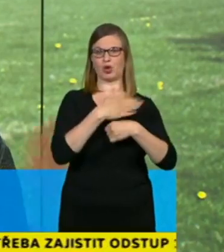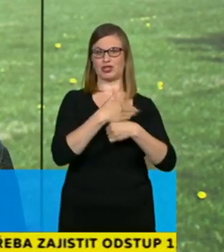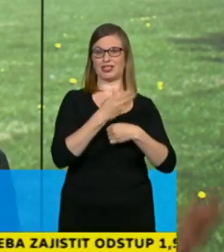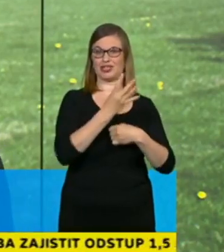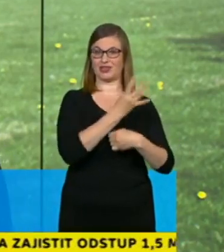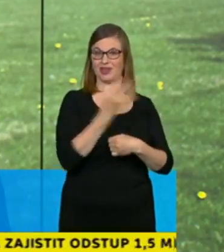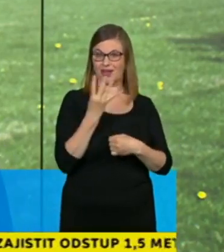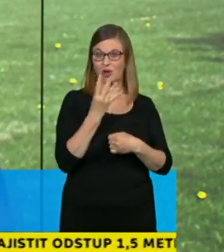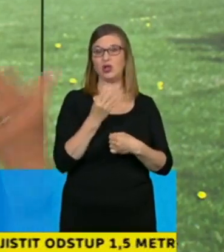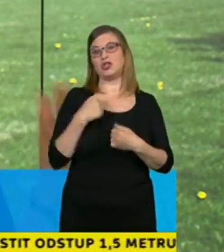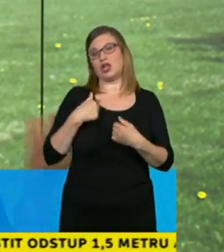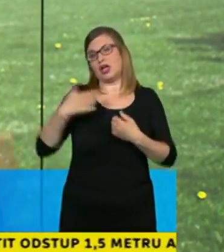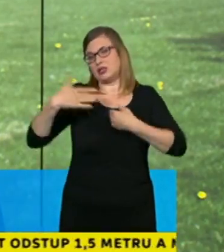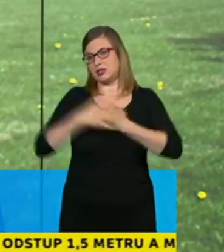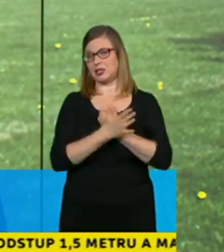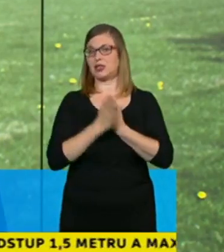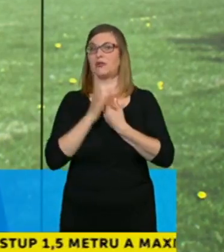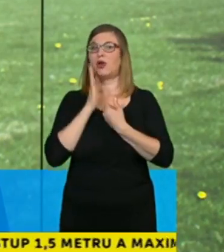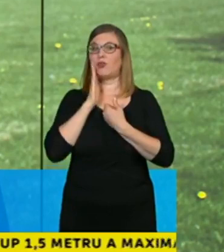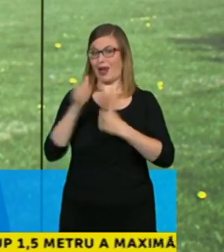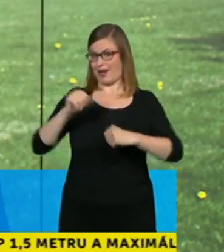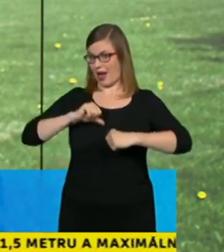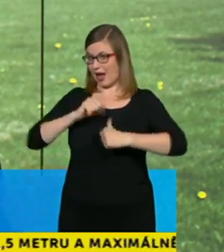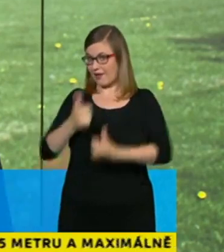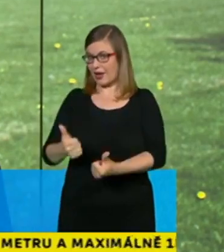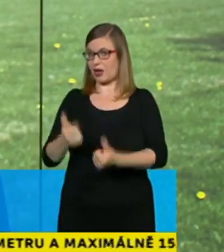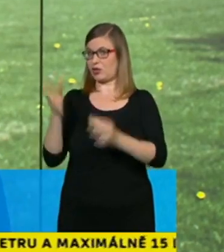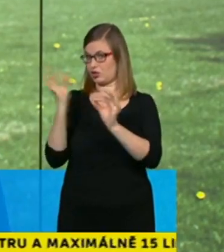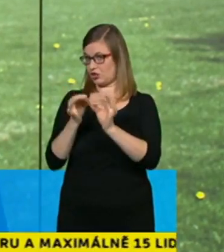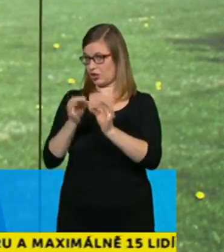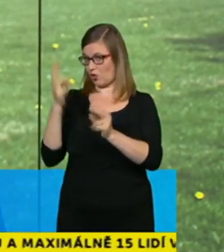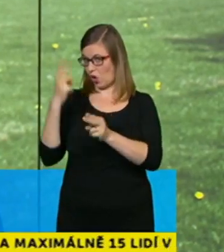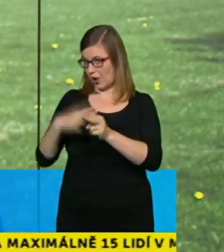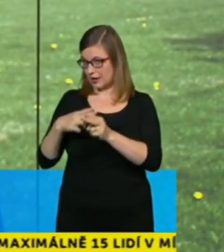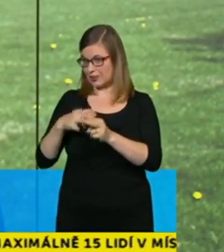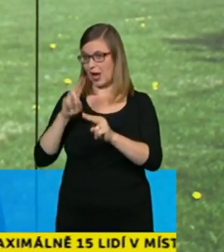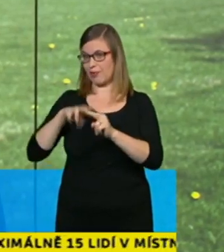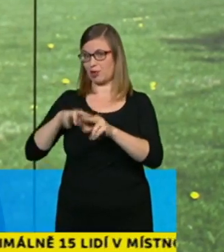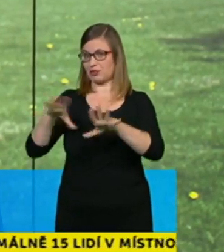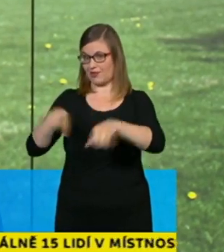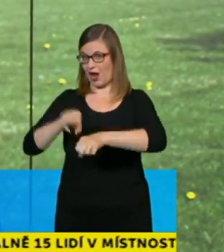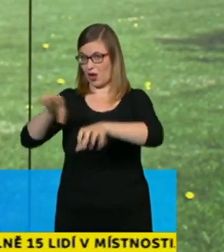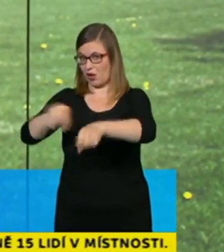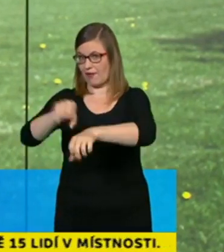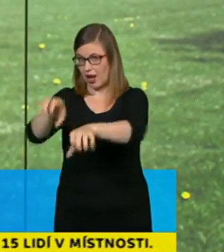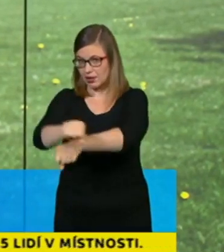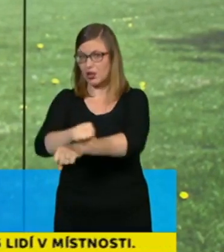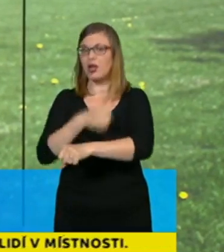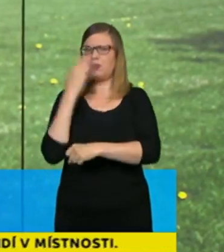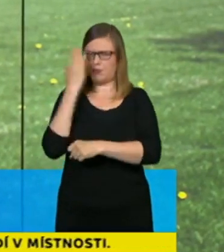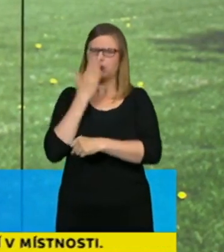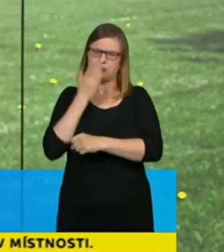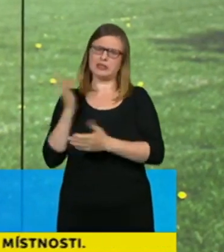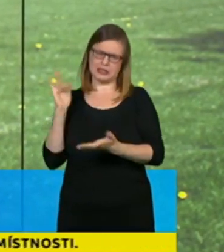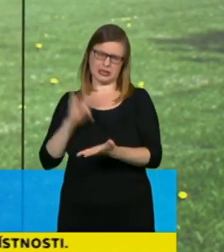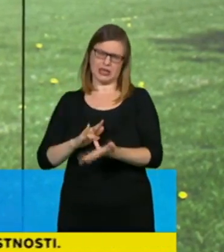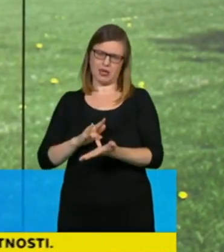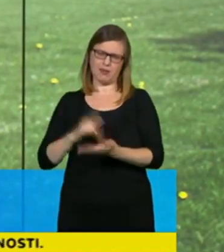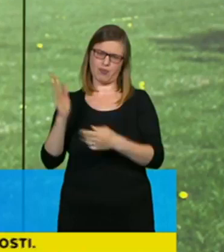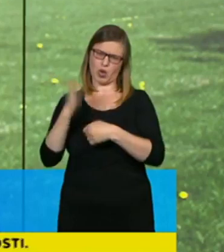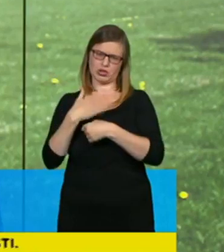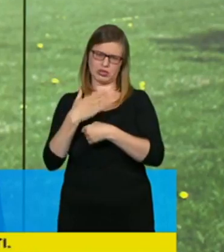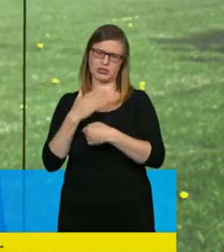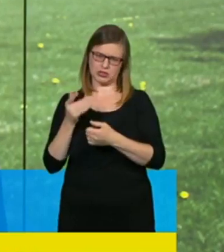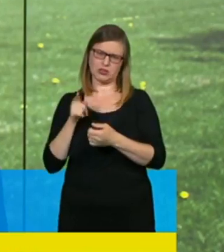prosince, tak ten prostor tam je. Samozřejmě bude se jednat i o tom, zda případně se neskrátí lhůty, ale já si myslím, že raději